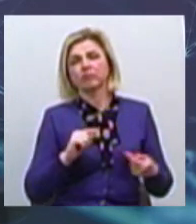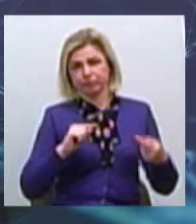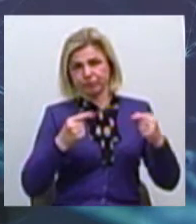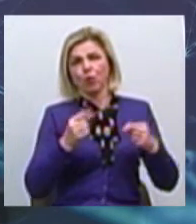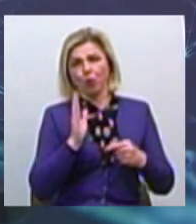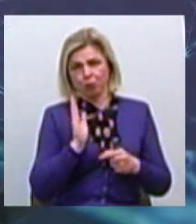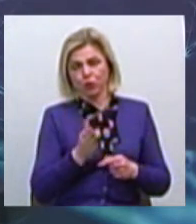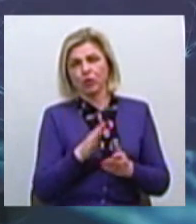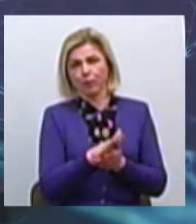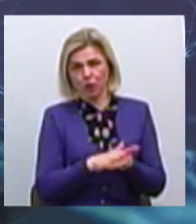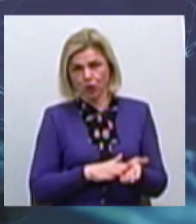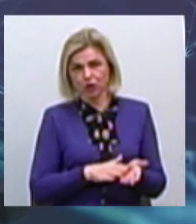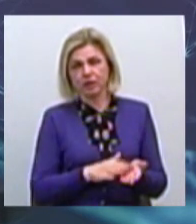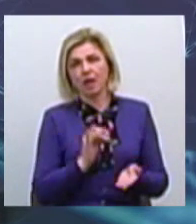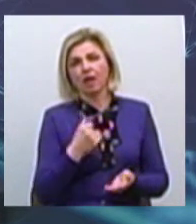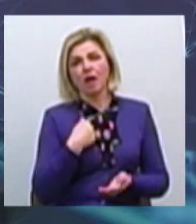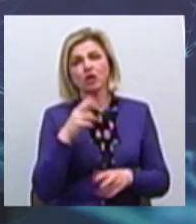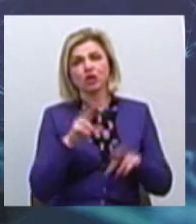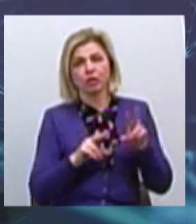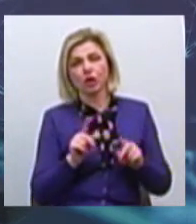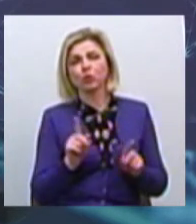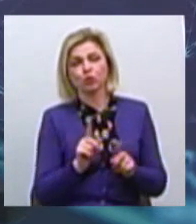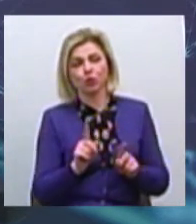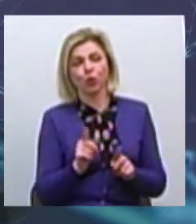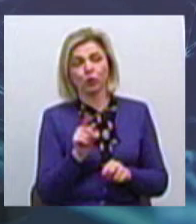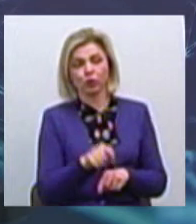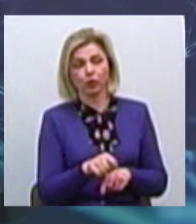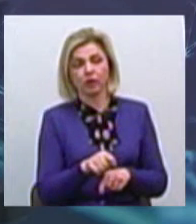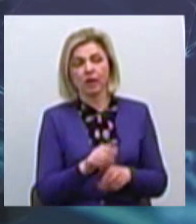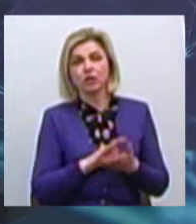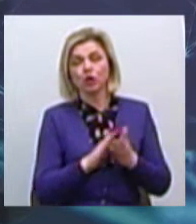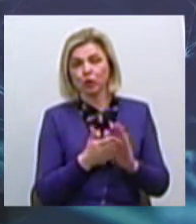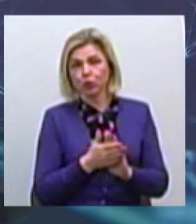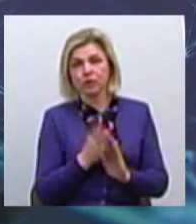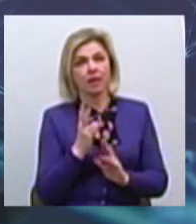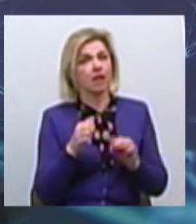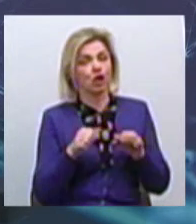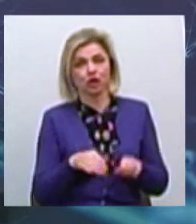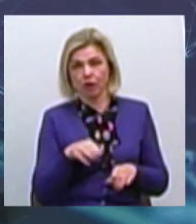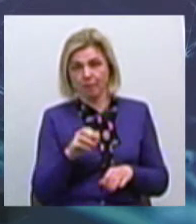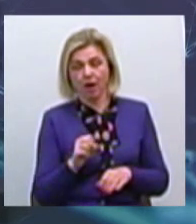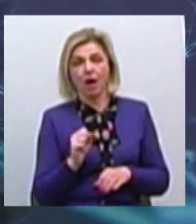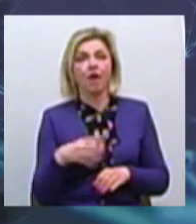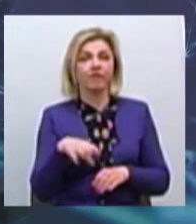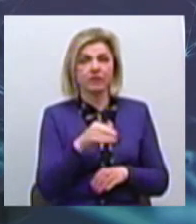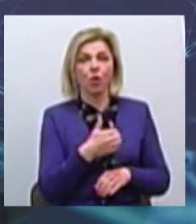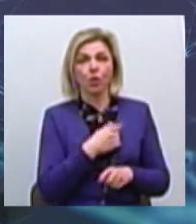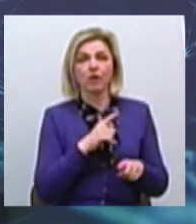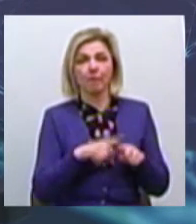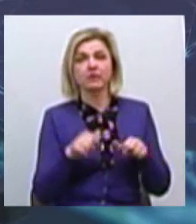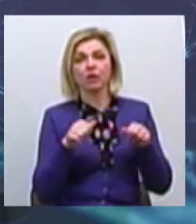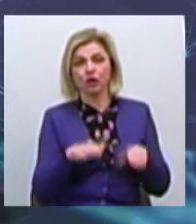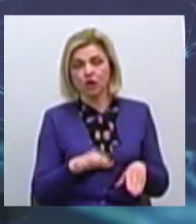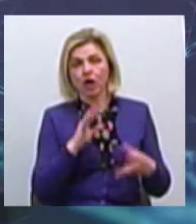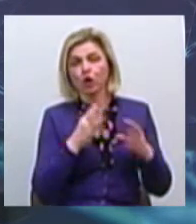эскалация будет продолжаться. Я считаю снова-таки то, что ситуация нерешима, и все хотят каких-то быстрых решений,